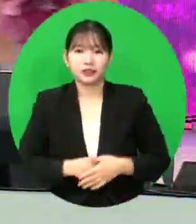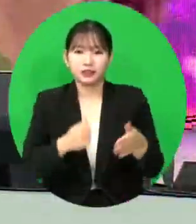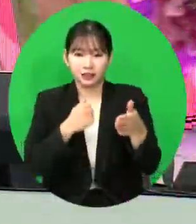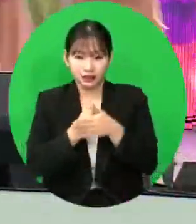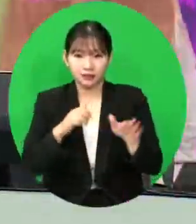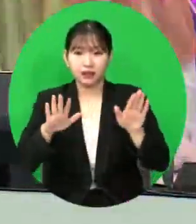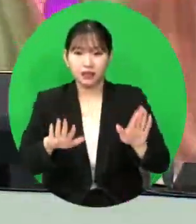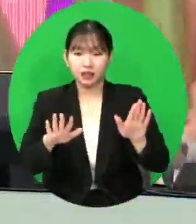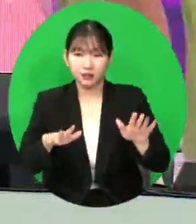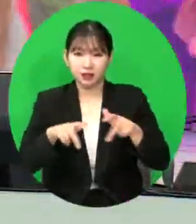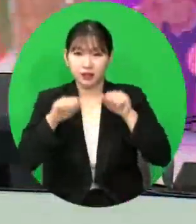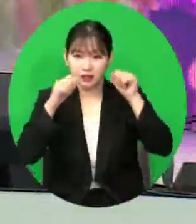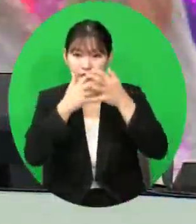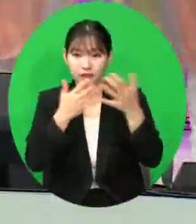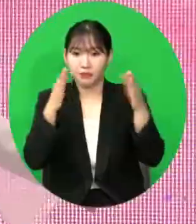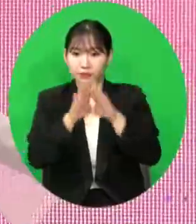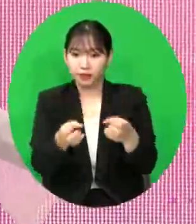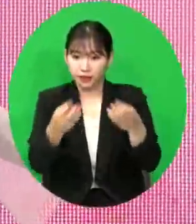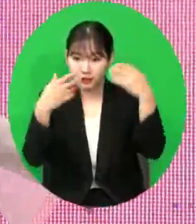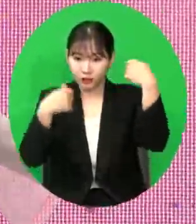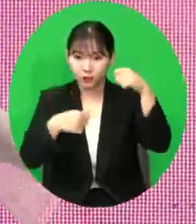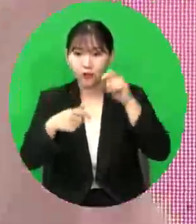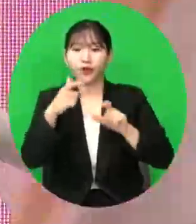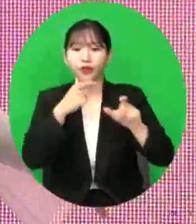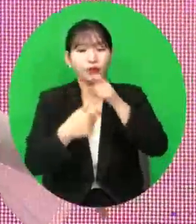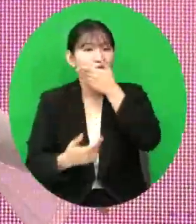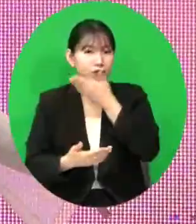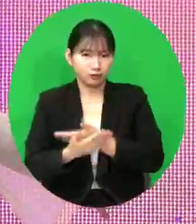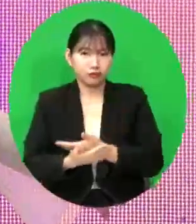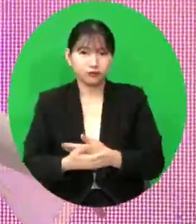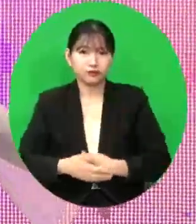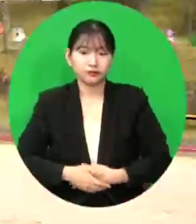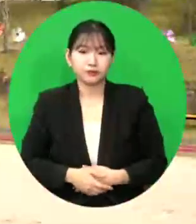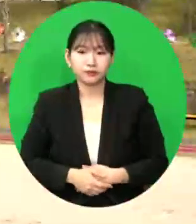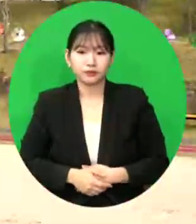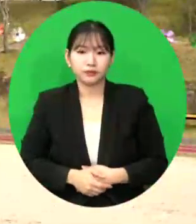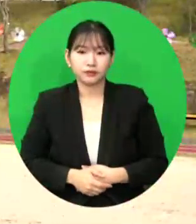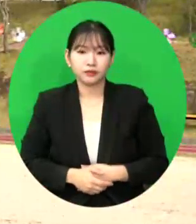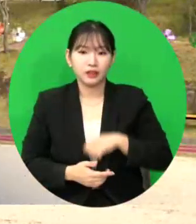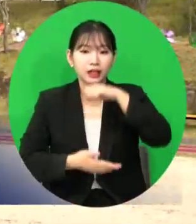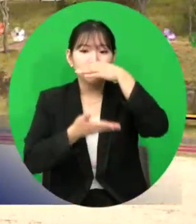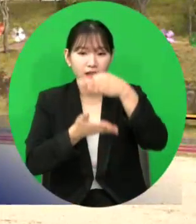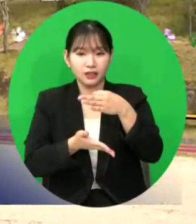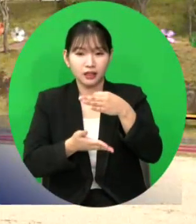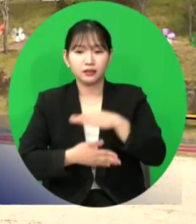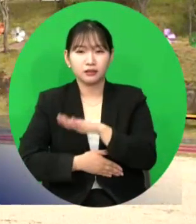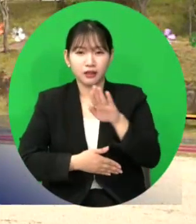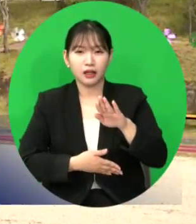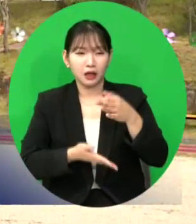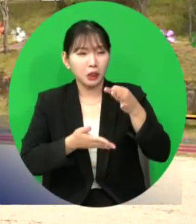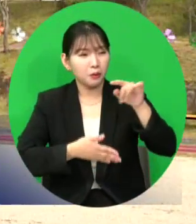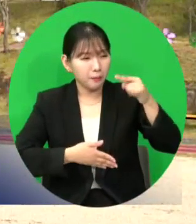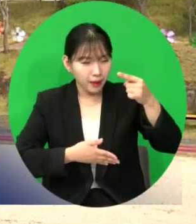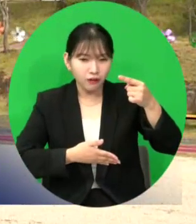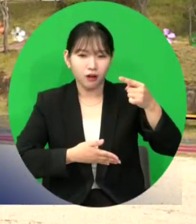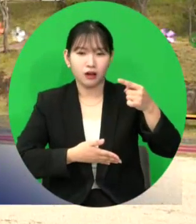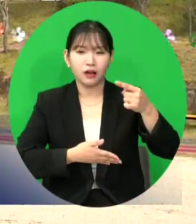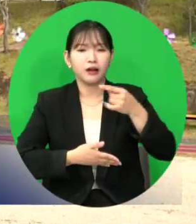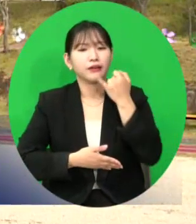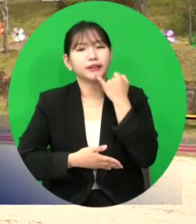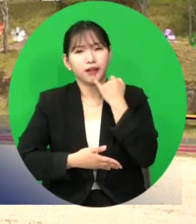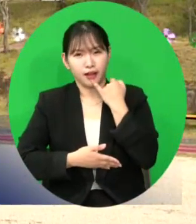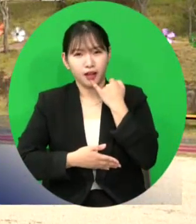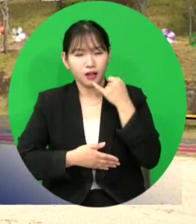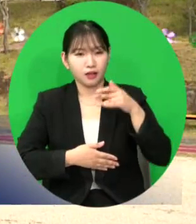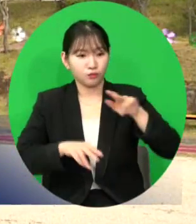그래서 이번 장애인체전 폐막식 공연은 더욱 소중했습니다. 예산 부분은 저희가 뭐 단돈 100원이어도